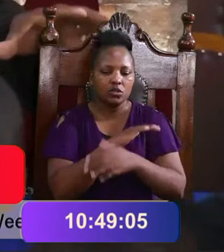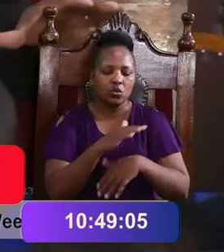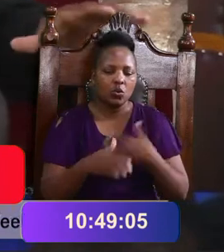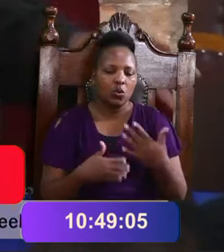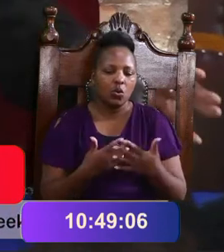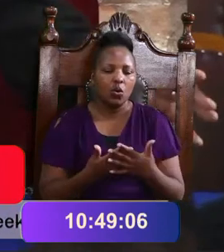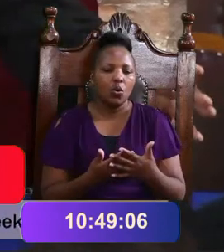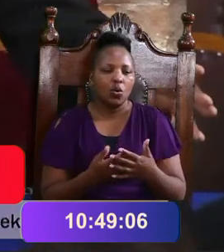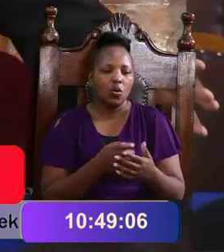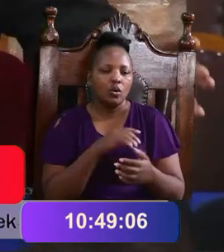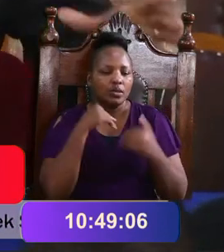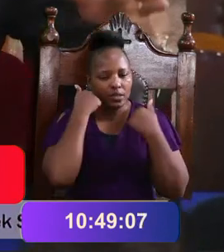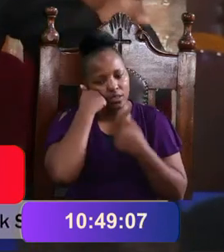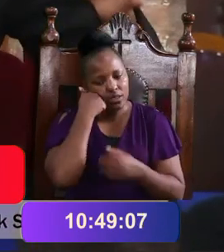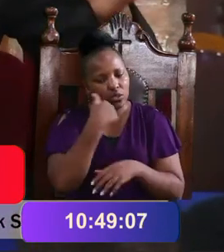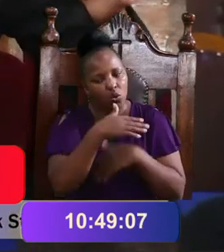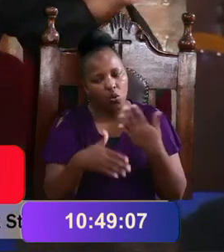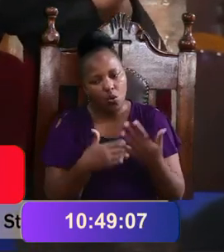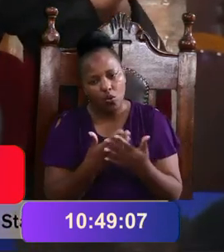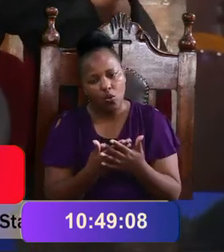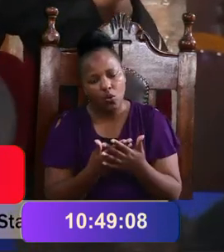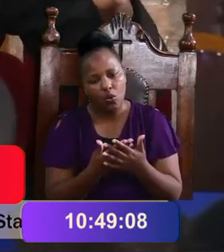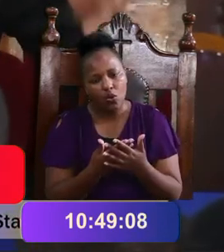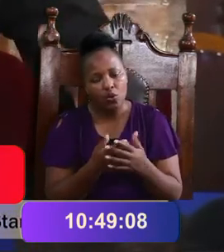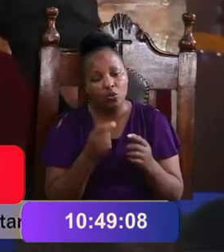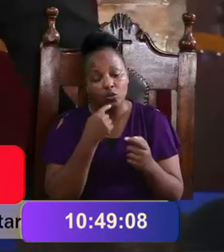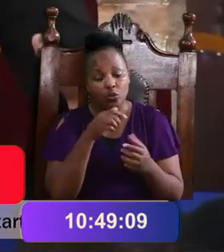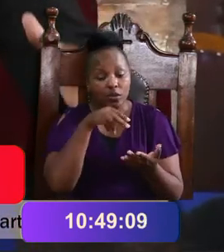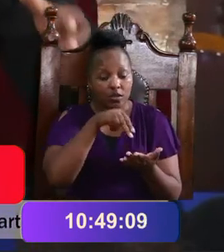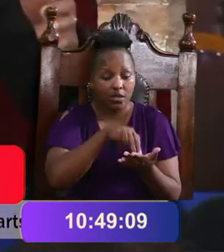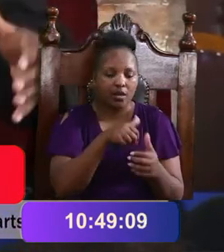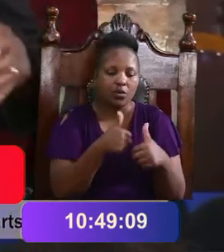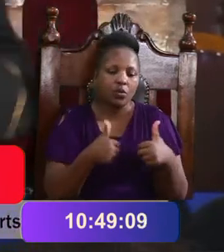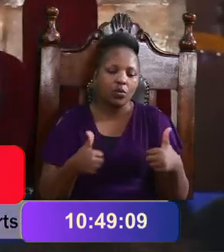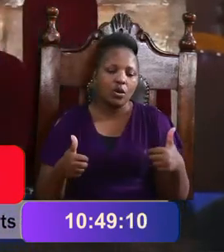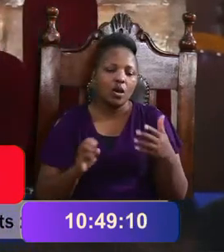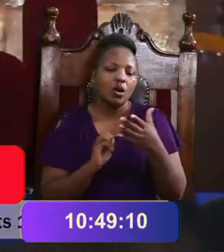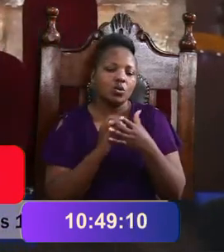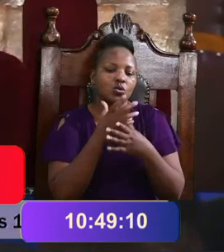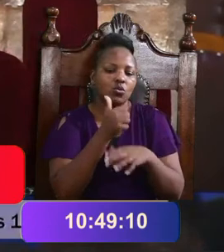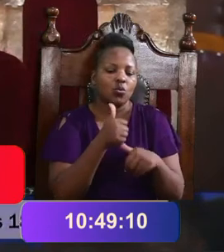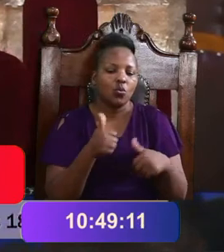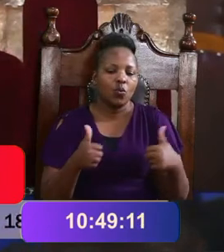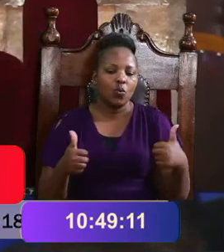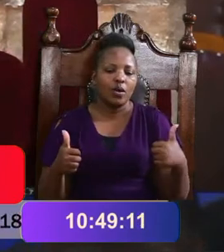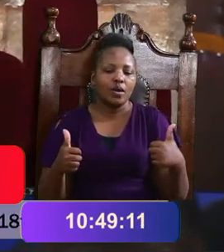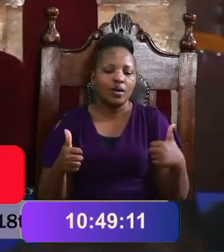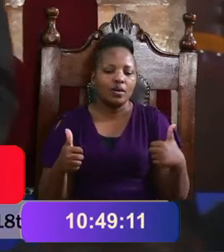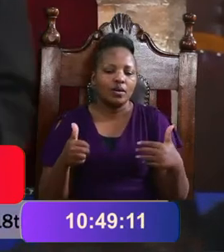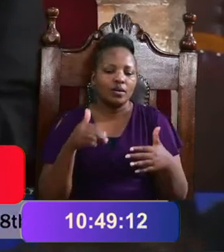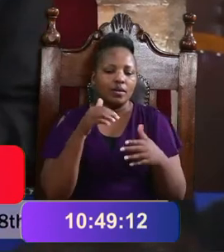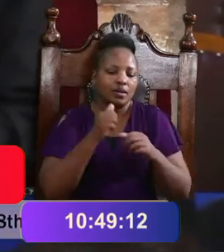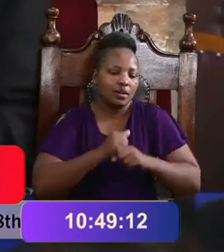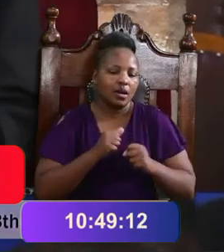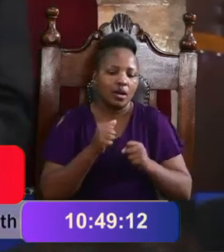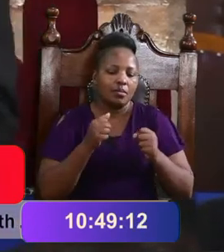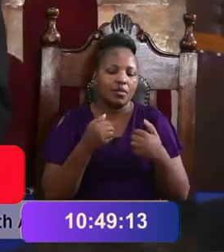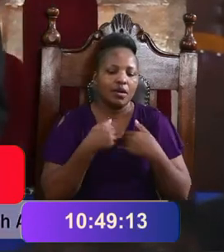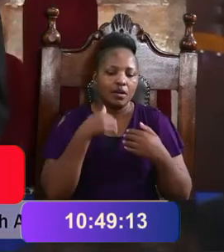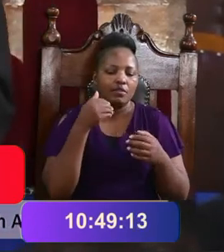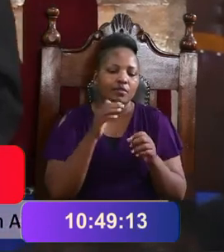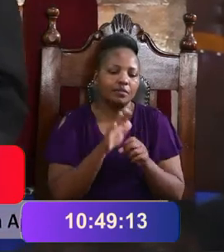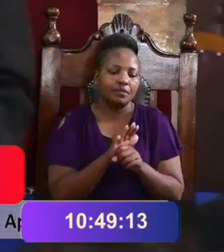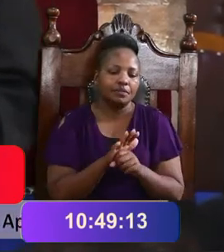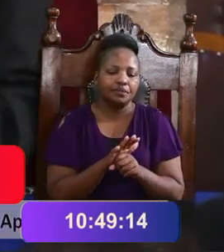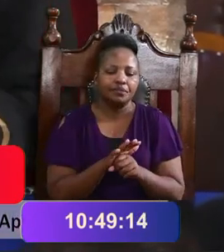magonjwa aina yote, ili Bwana wakaweza kusimama vyema na kukua vizuri wakiwa na furaha ndani